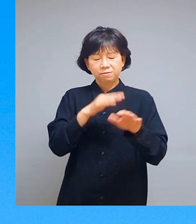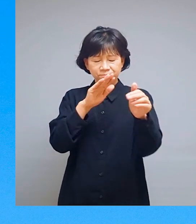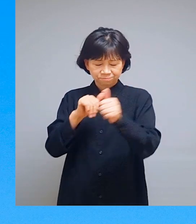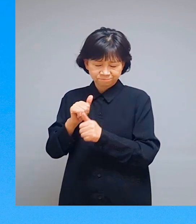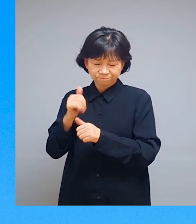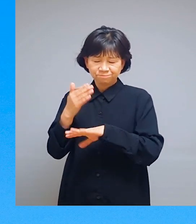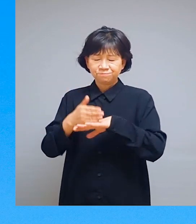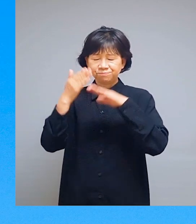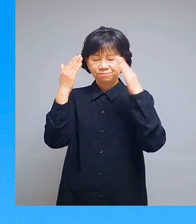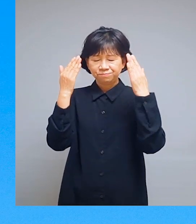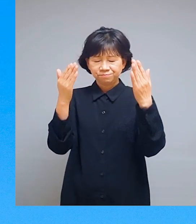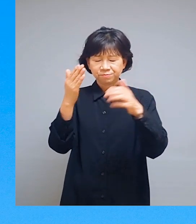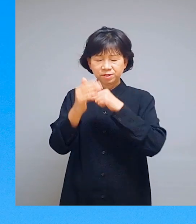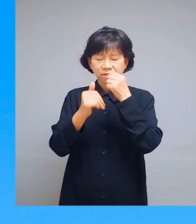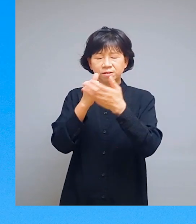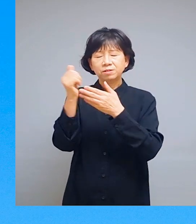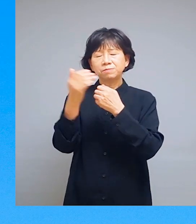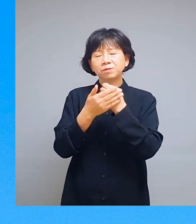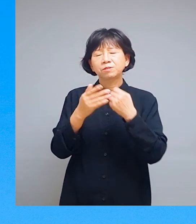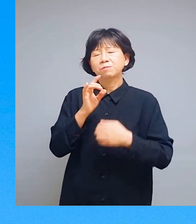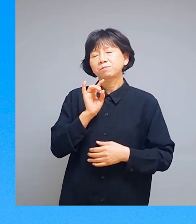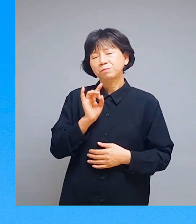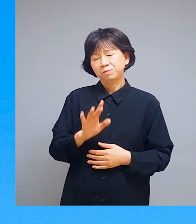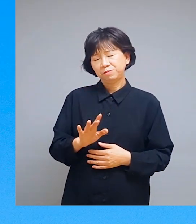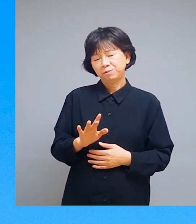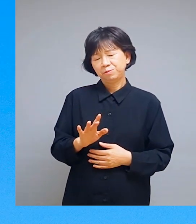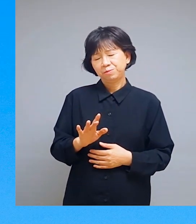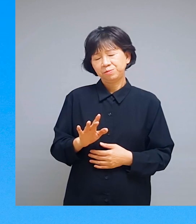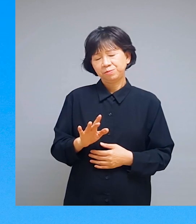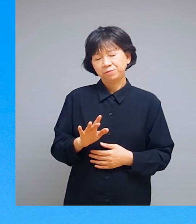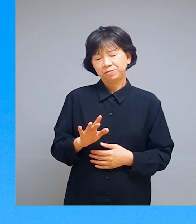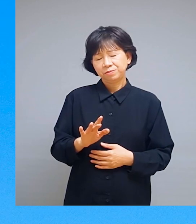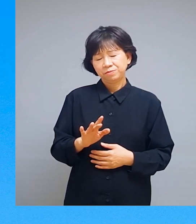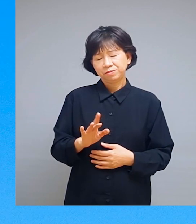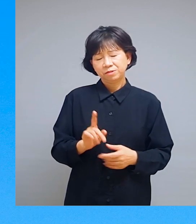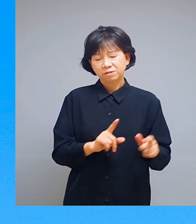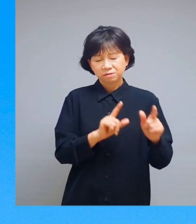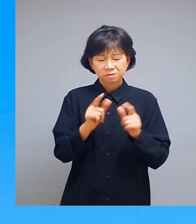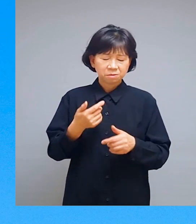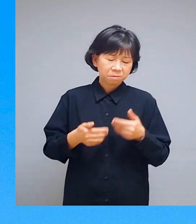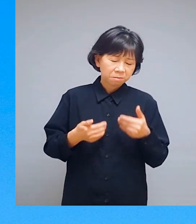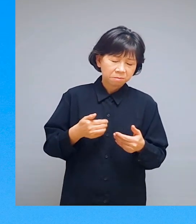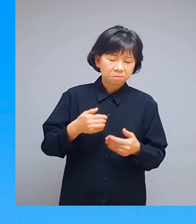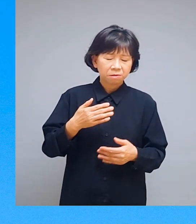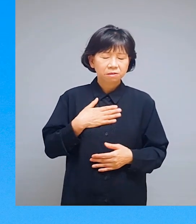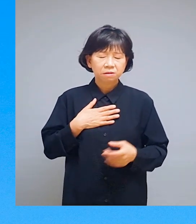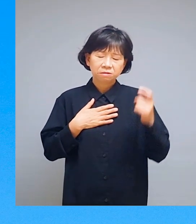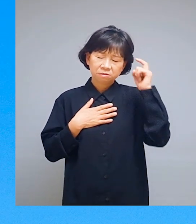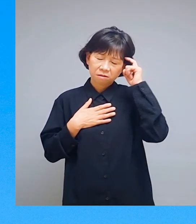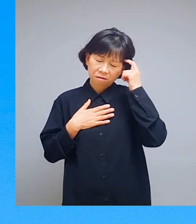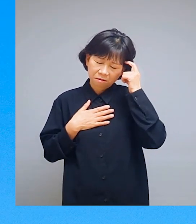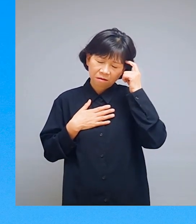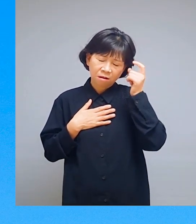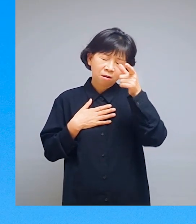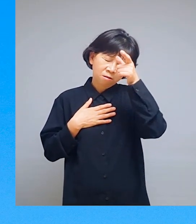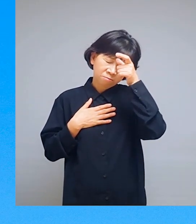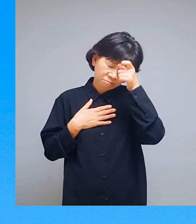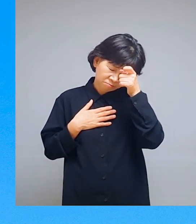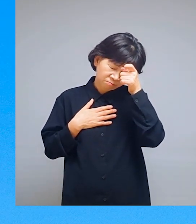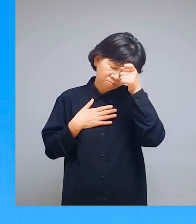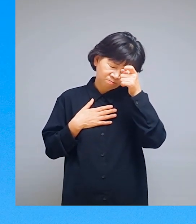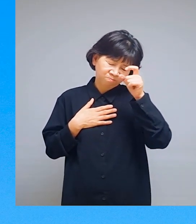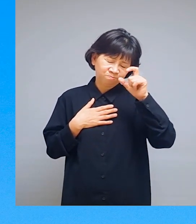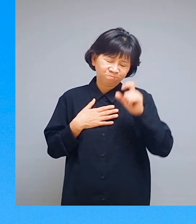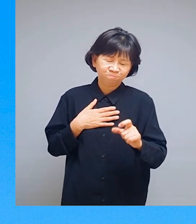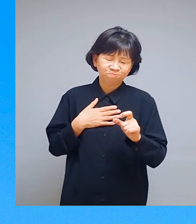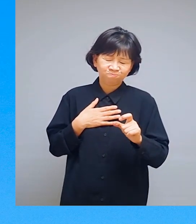감사합니다. 정말 하나님의 은혜밖에 없는데 어쩌다가 우리의 생각들이, 우리의 주관들이, 우리의